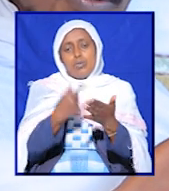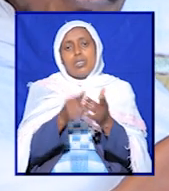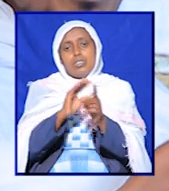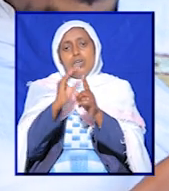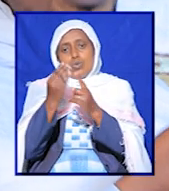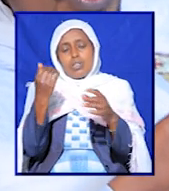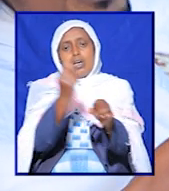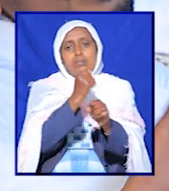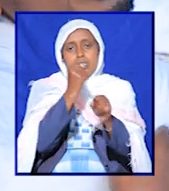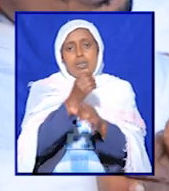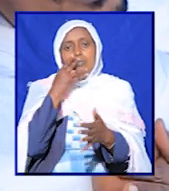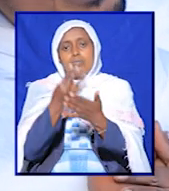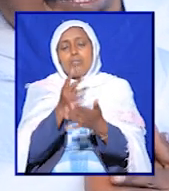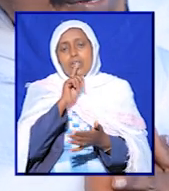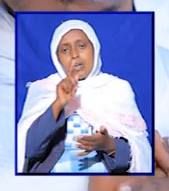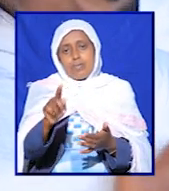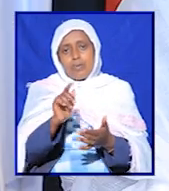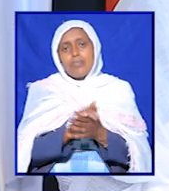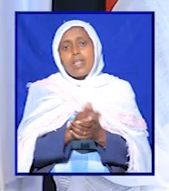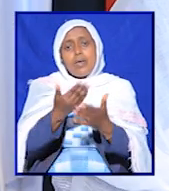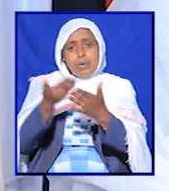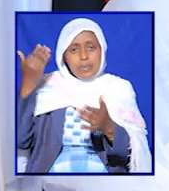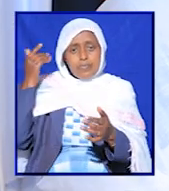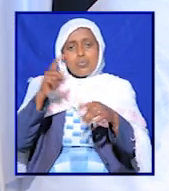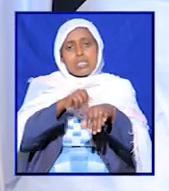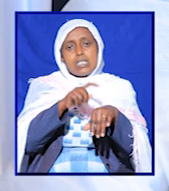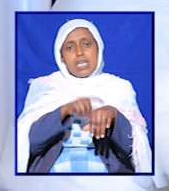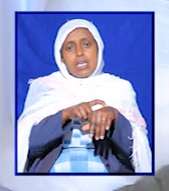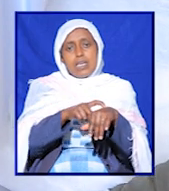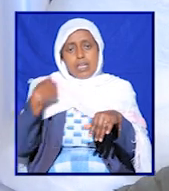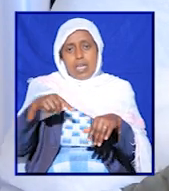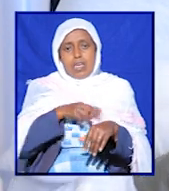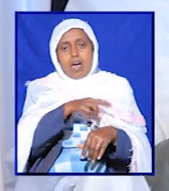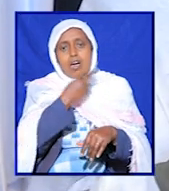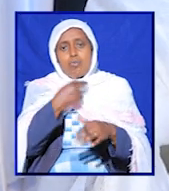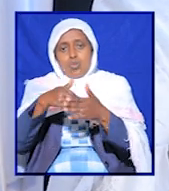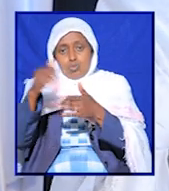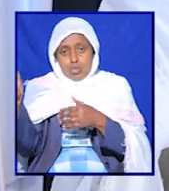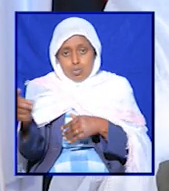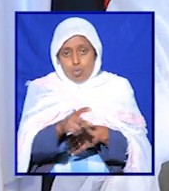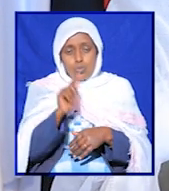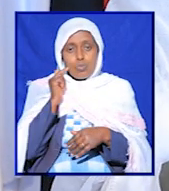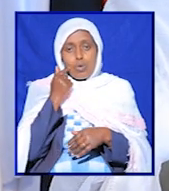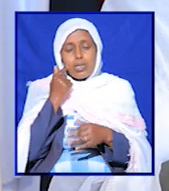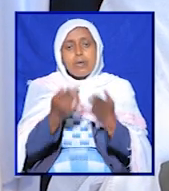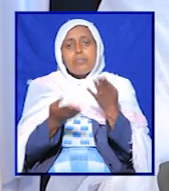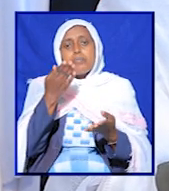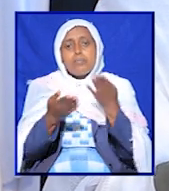አለባቸው። በዛ መልኩ ቢሰሩ መልካም ነው። በበፊቱ ጊዜ ከኛ ሃይማኖት ውጪ ሆኖ